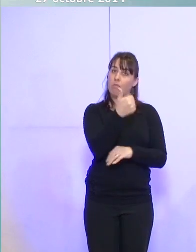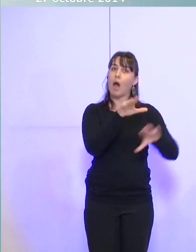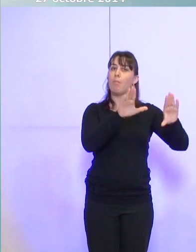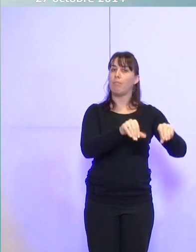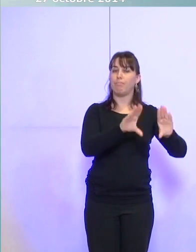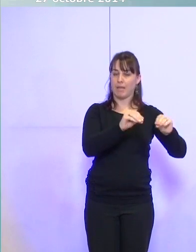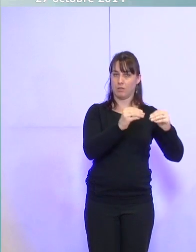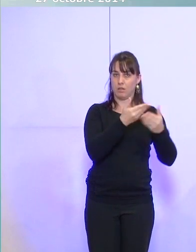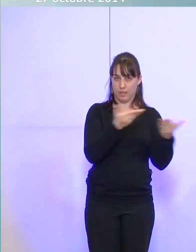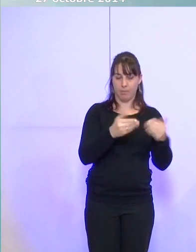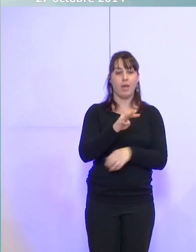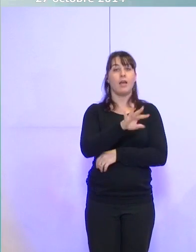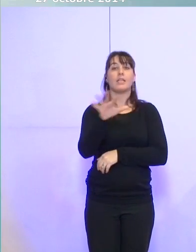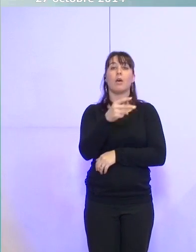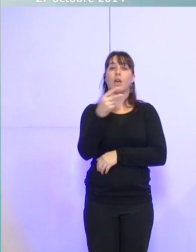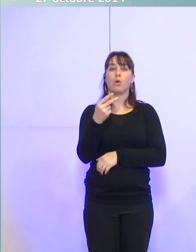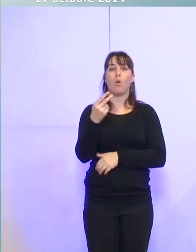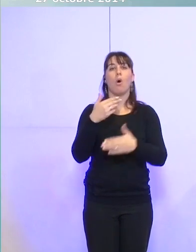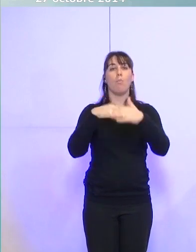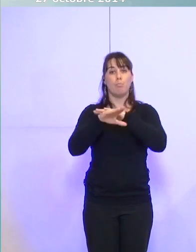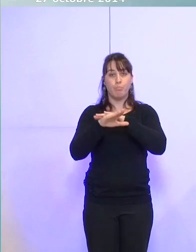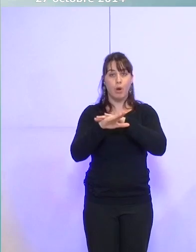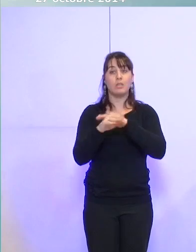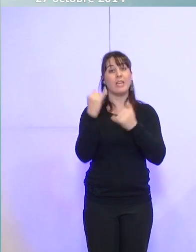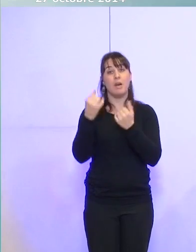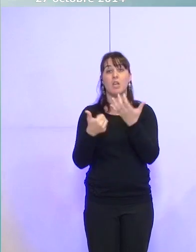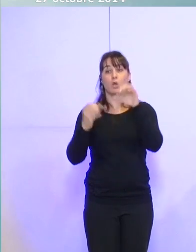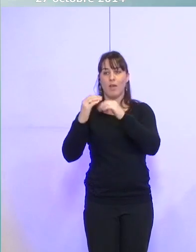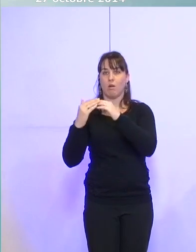simple, 45 € pour un box, 60 c'est un box de